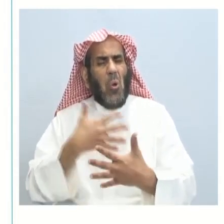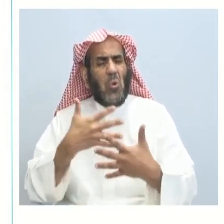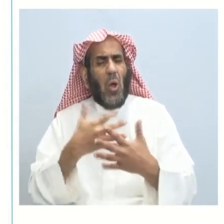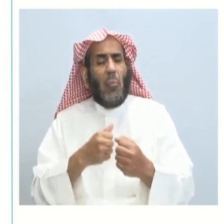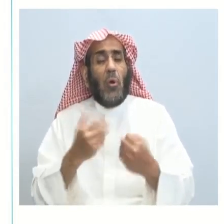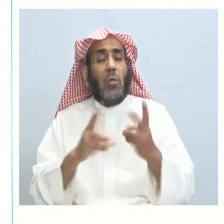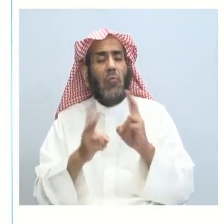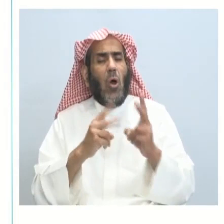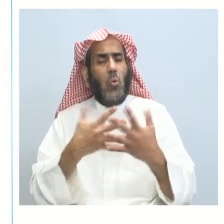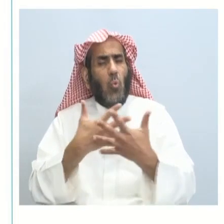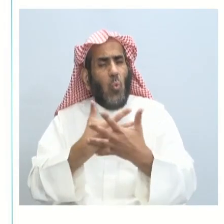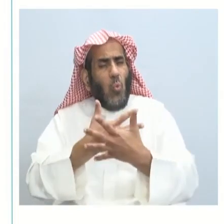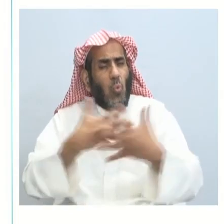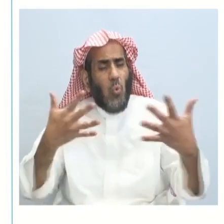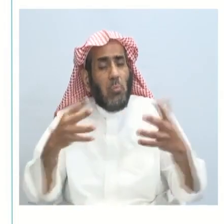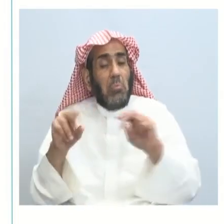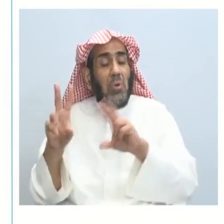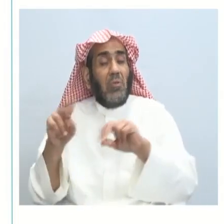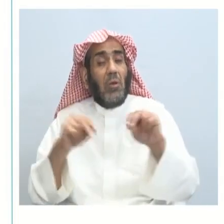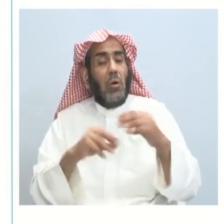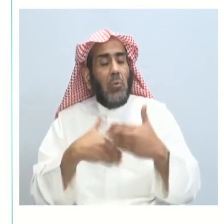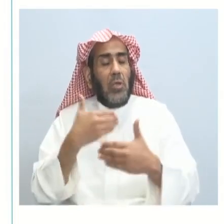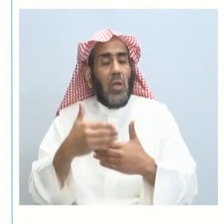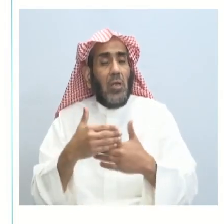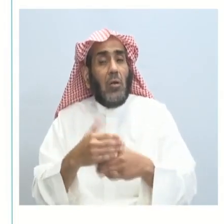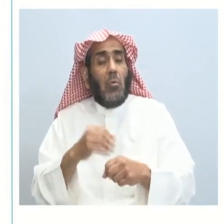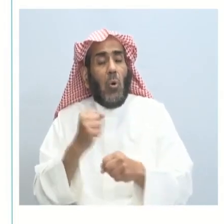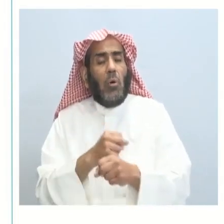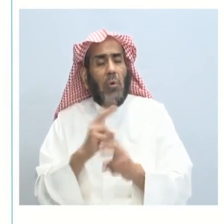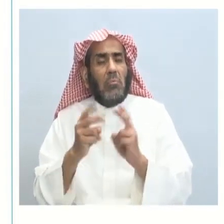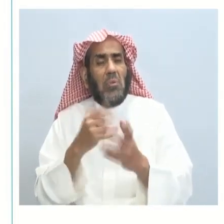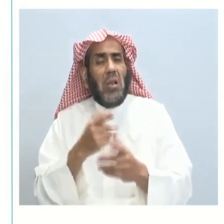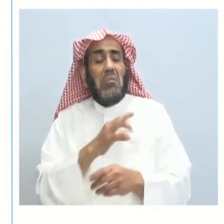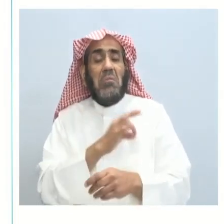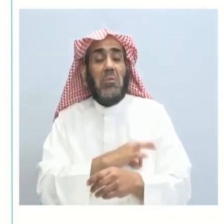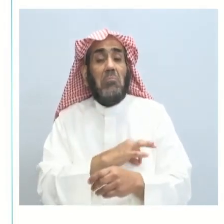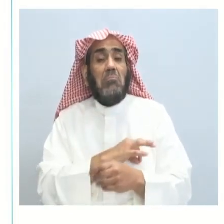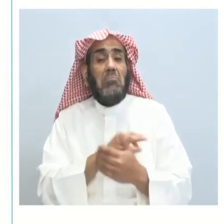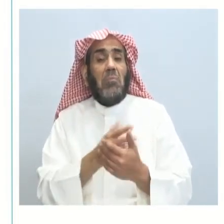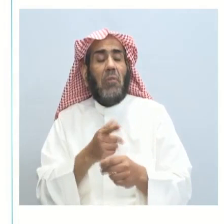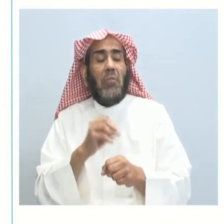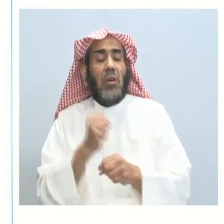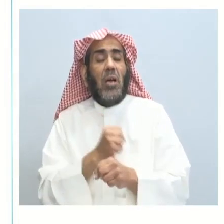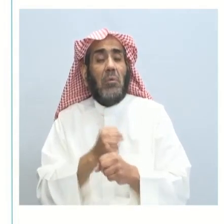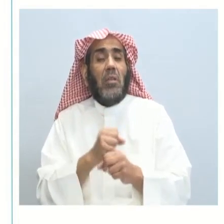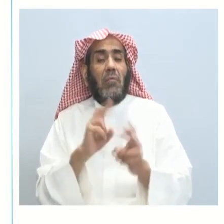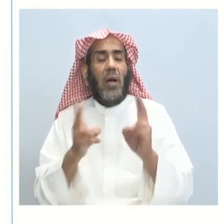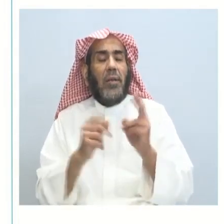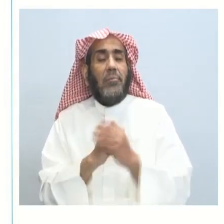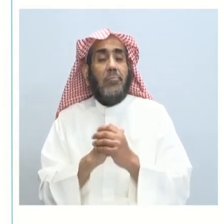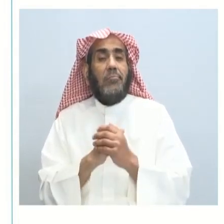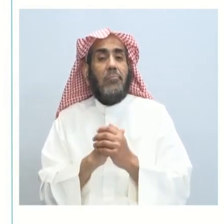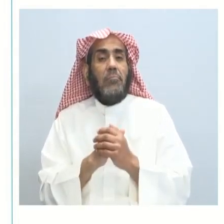هنالك فعاليات كثيره من نفس النوع وبالتالي حينما اقيم قد لا استفيد في اقامه هذه